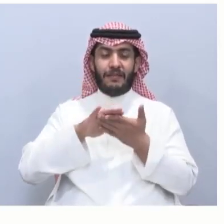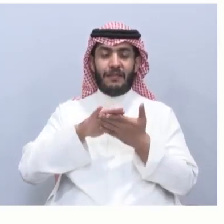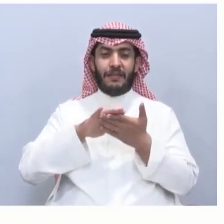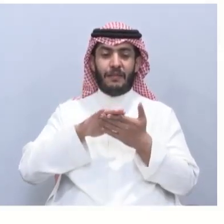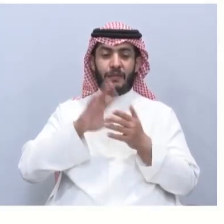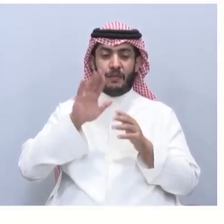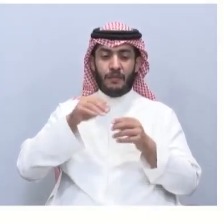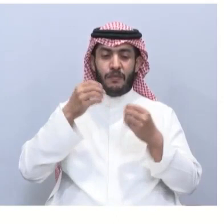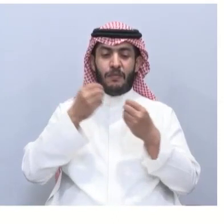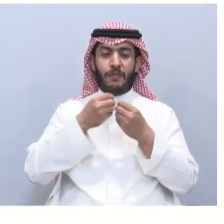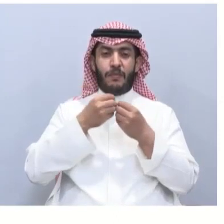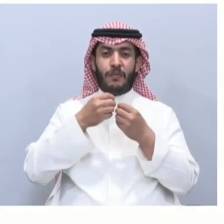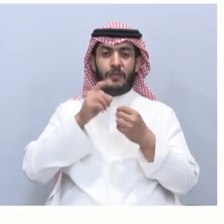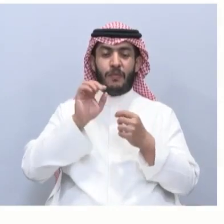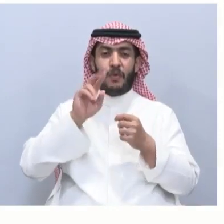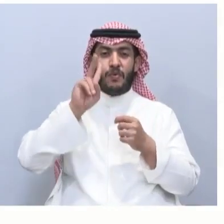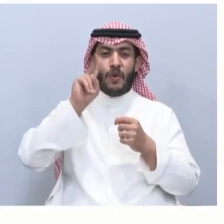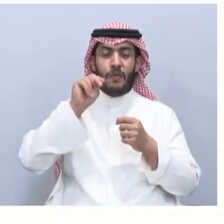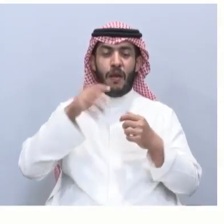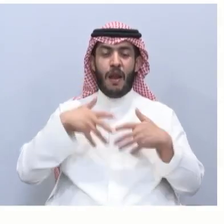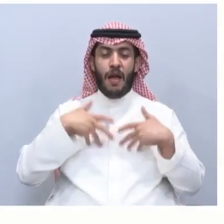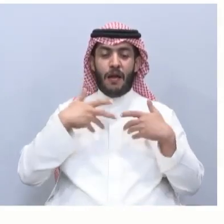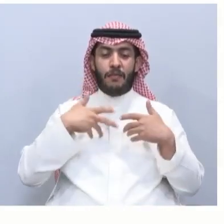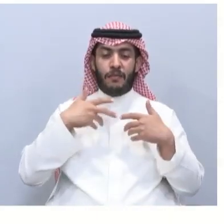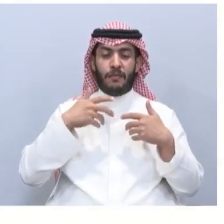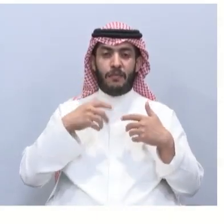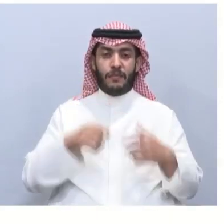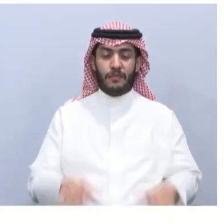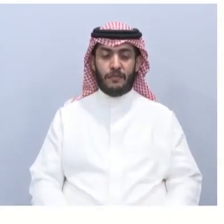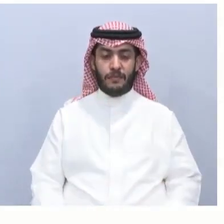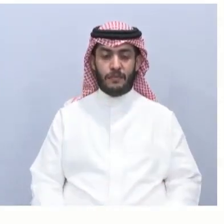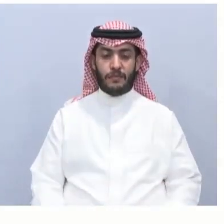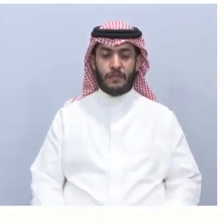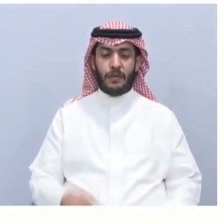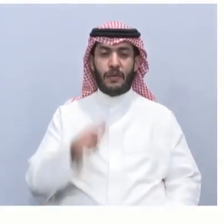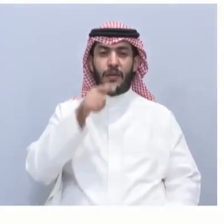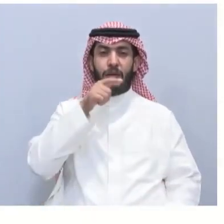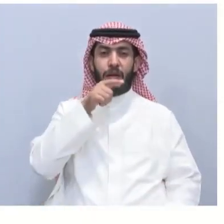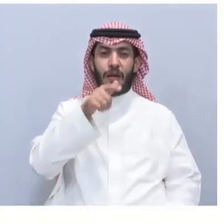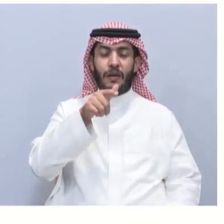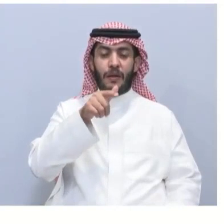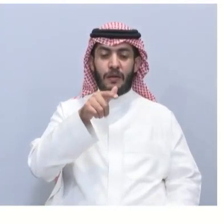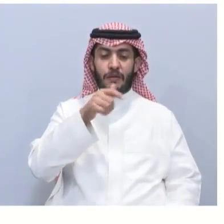ولهم يومان يلعبون فيهما فقال